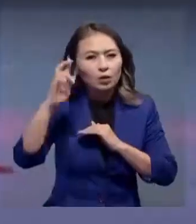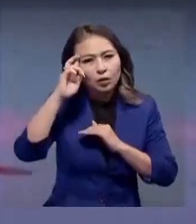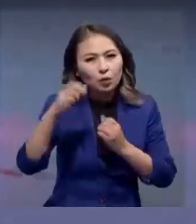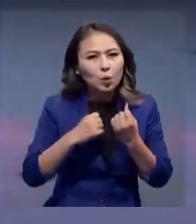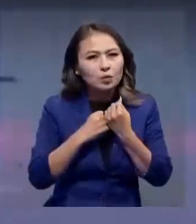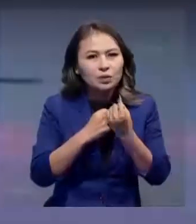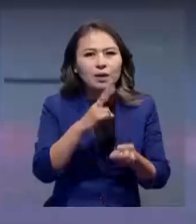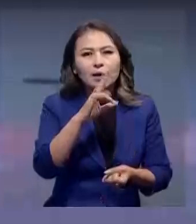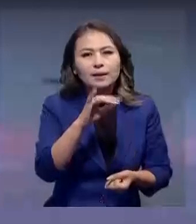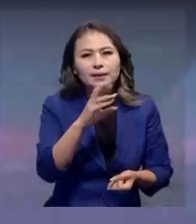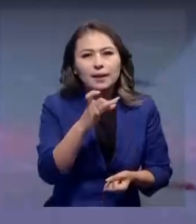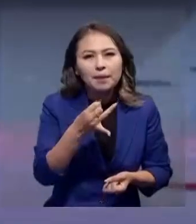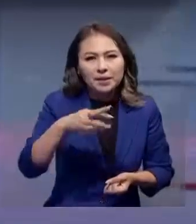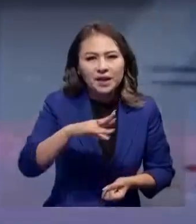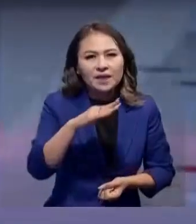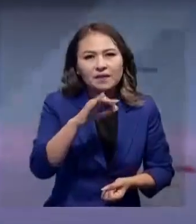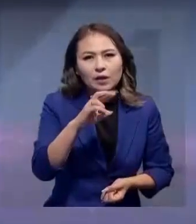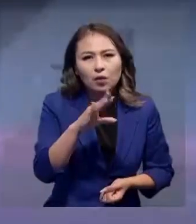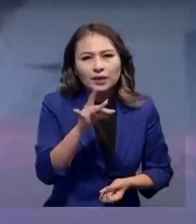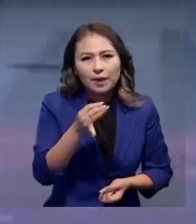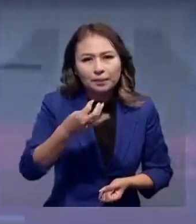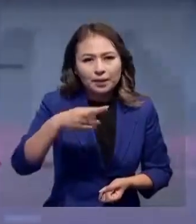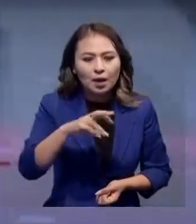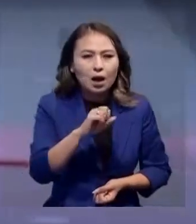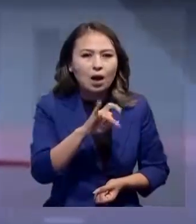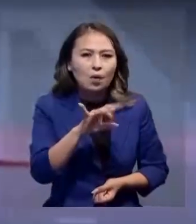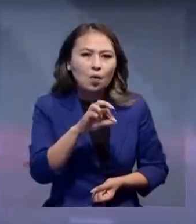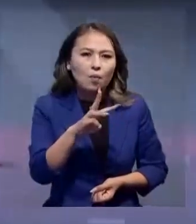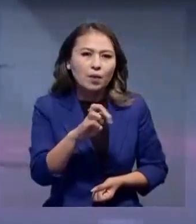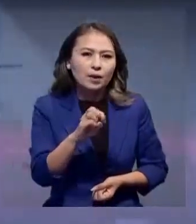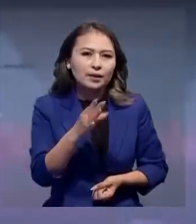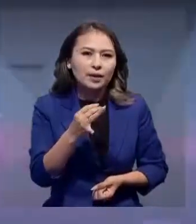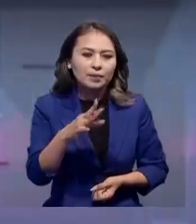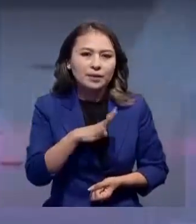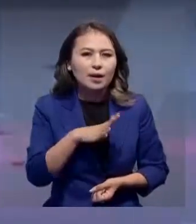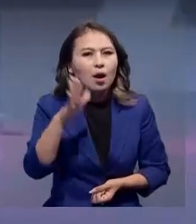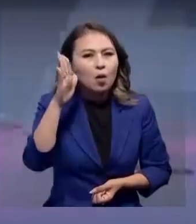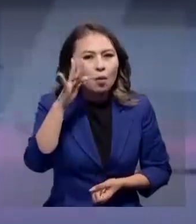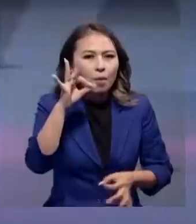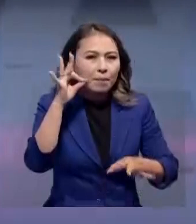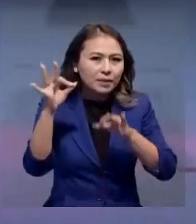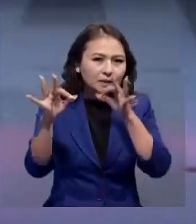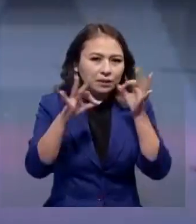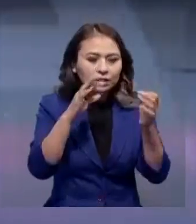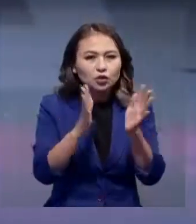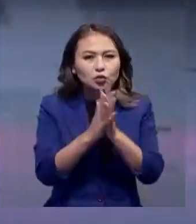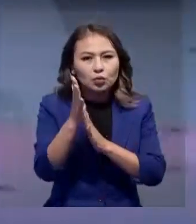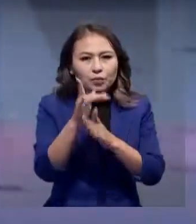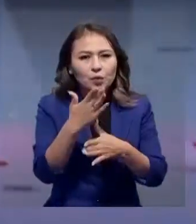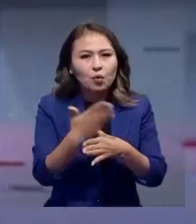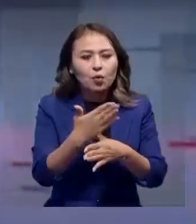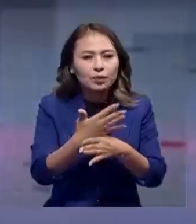мемлекет қолдауымен қосымша канисотерапия, филинотерапия және ароматерапия секілді ит, мысық, тіпті шөптің